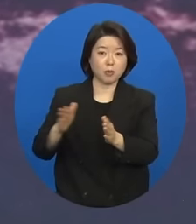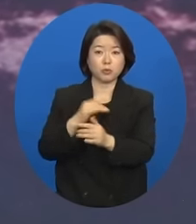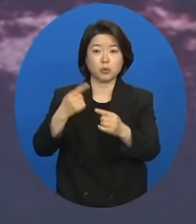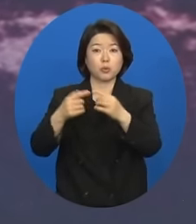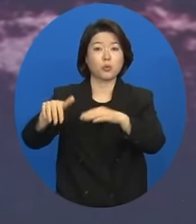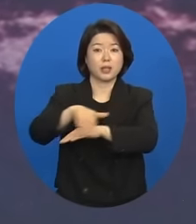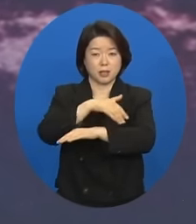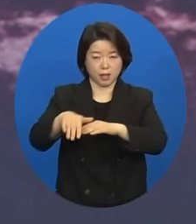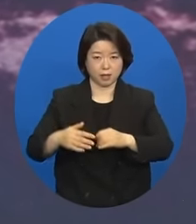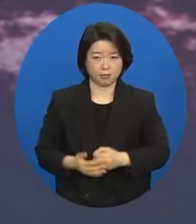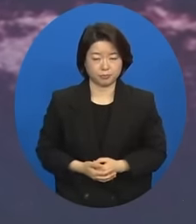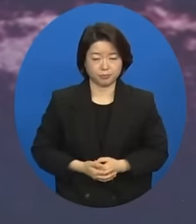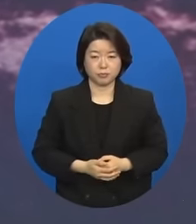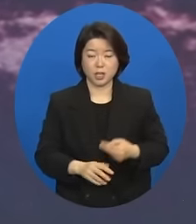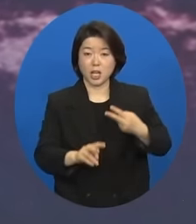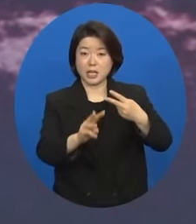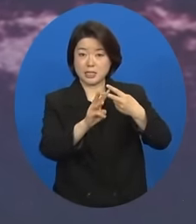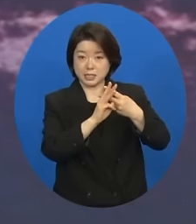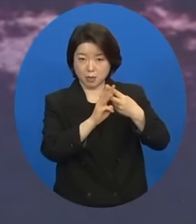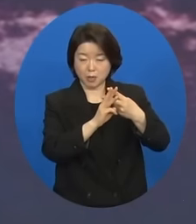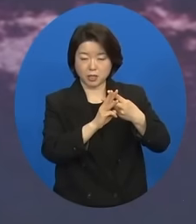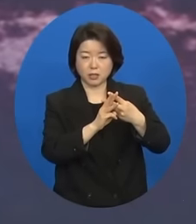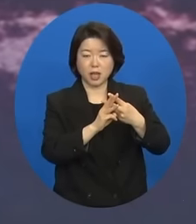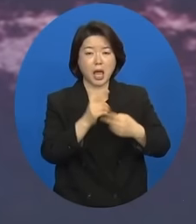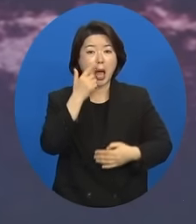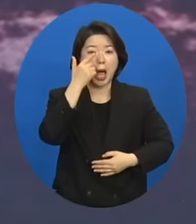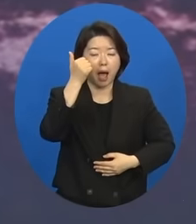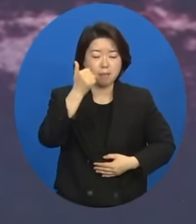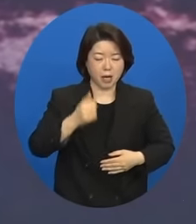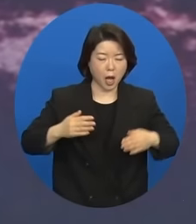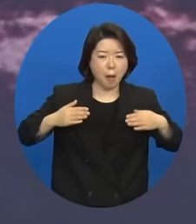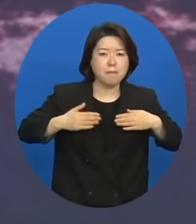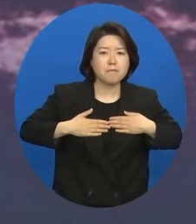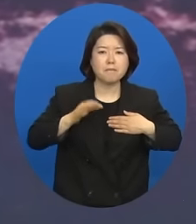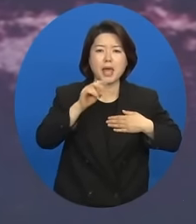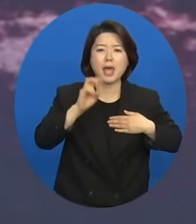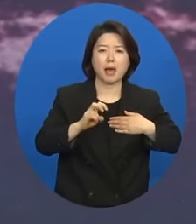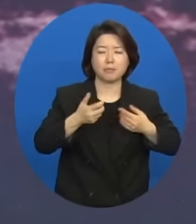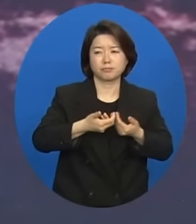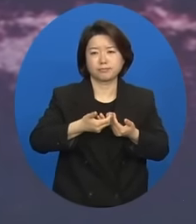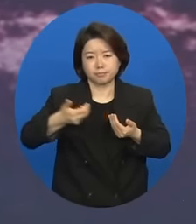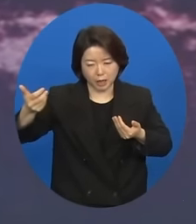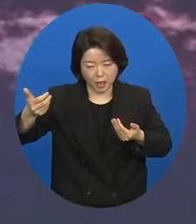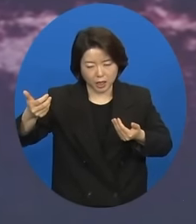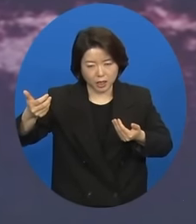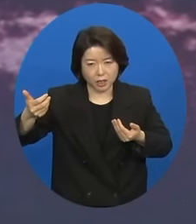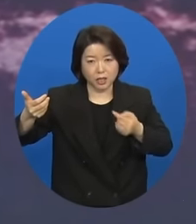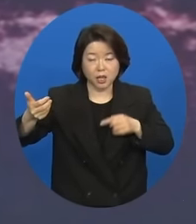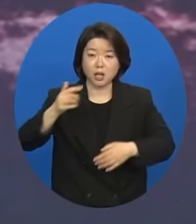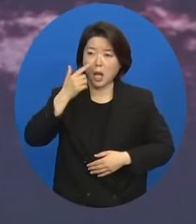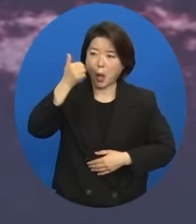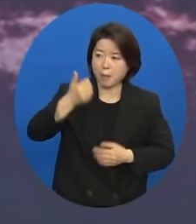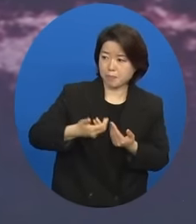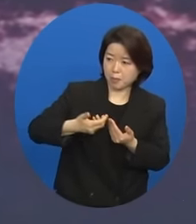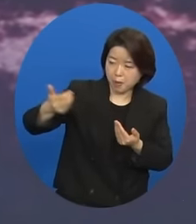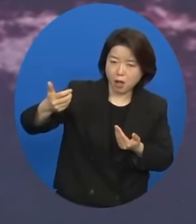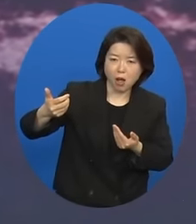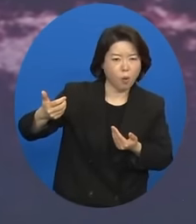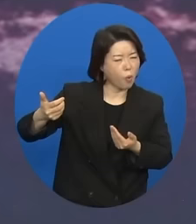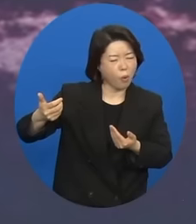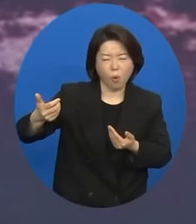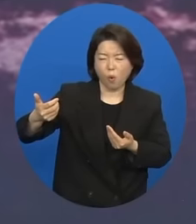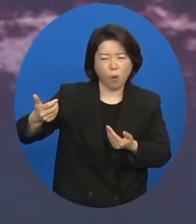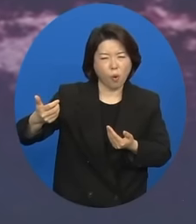일을 겪게 돼요 중학교 3학년 때 아버님의 폐암으로 돌아가시게 되죠 아버님을 잃는다고 하는 이건 뭐 이런 말할 수 없는